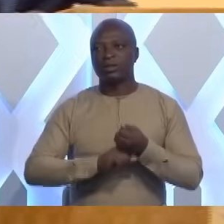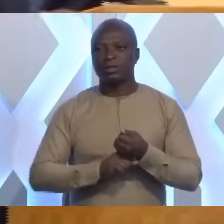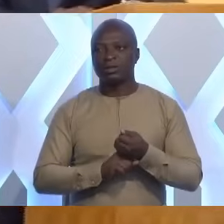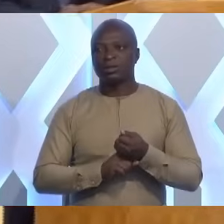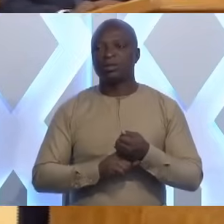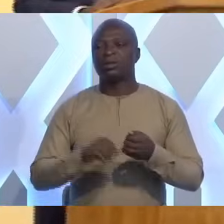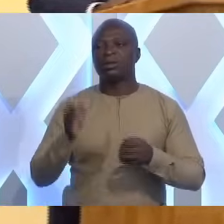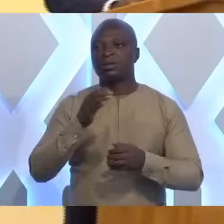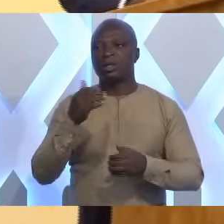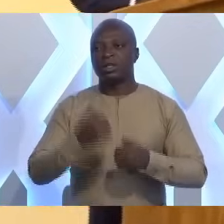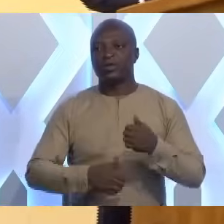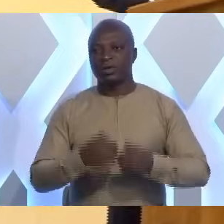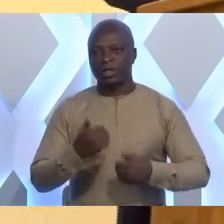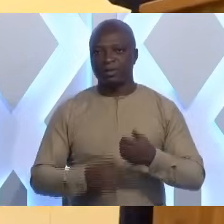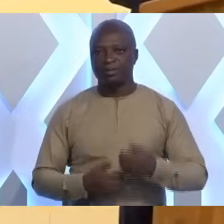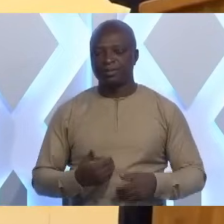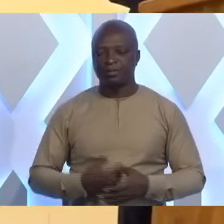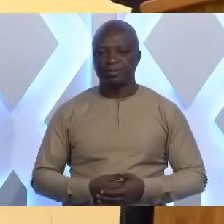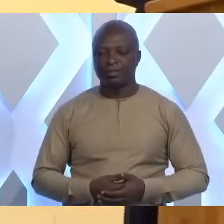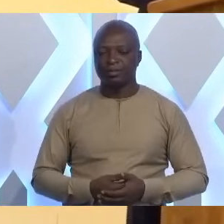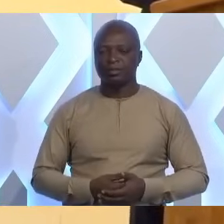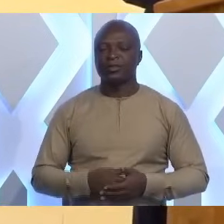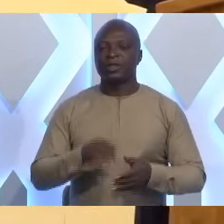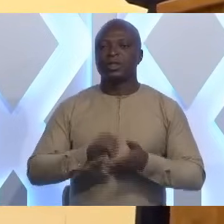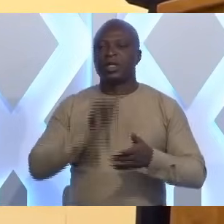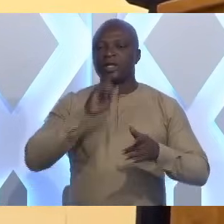ces difficultés. C'est le lieu